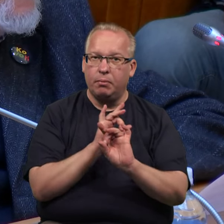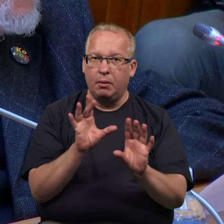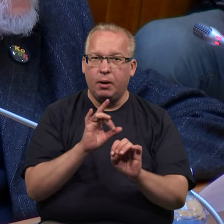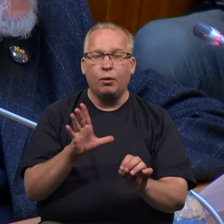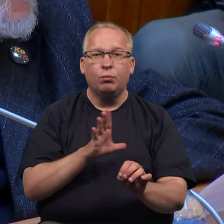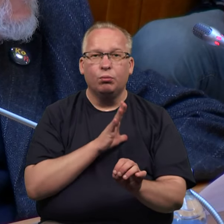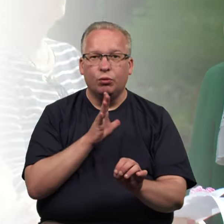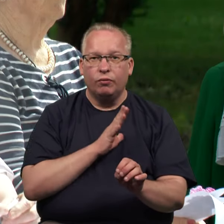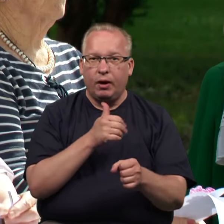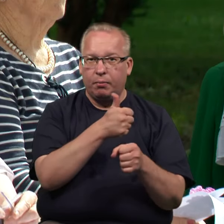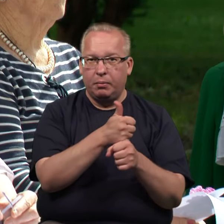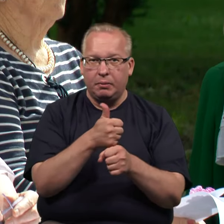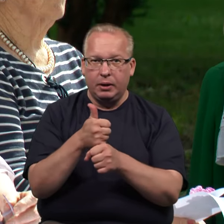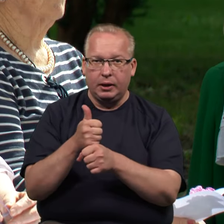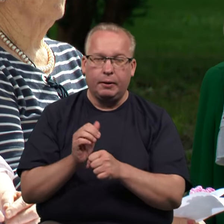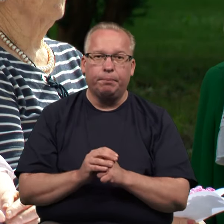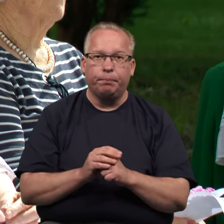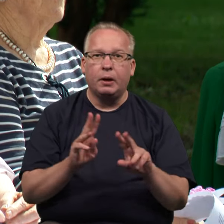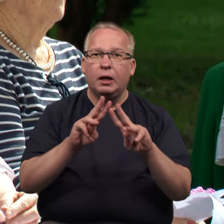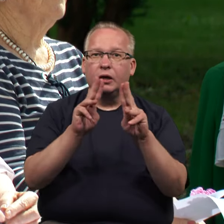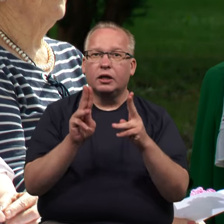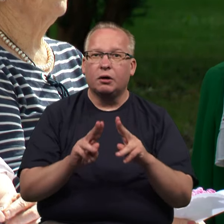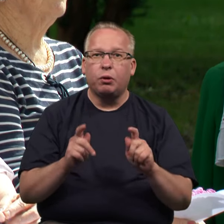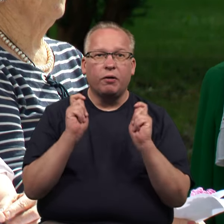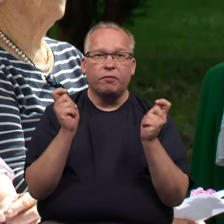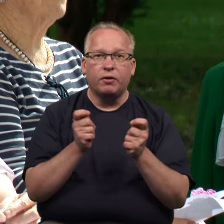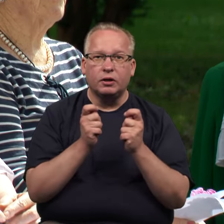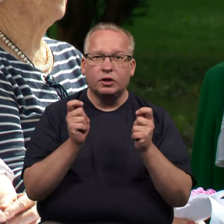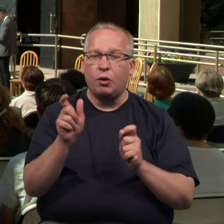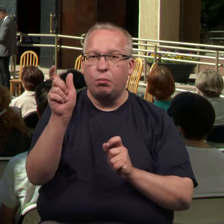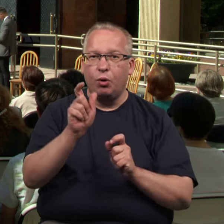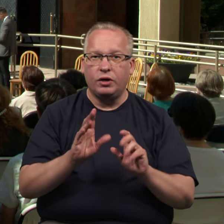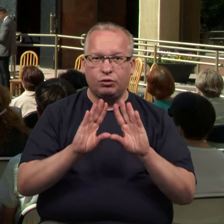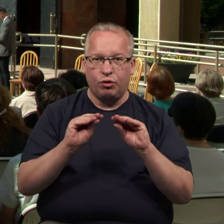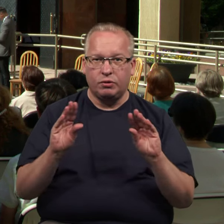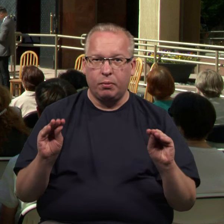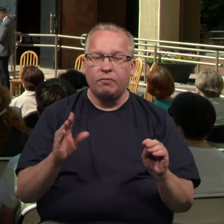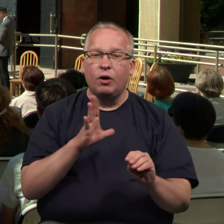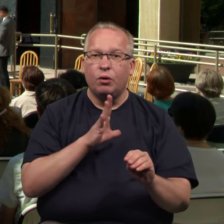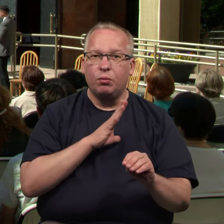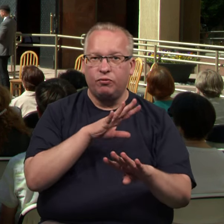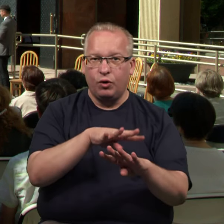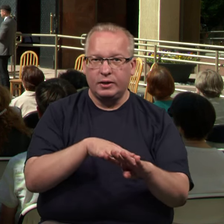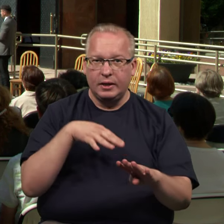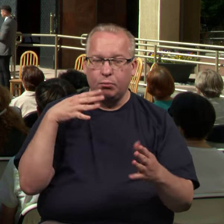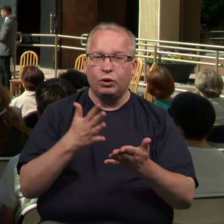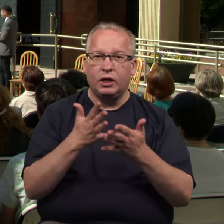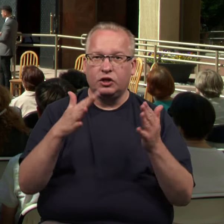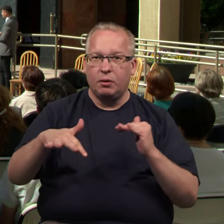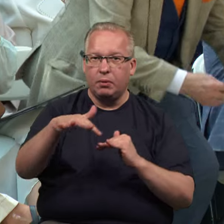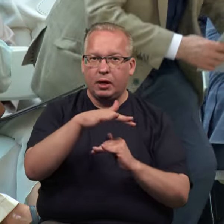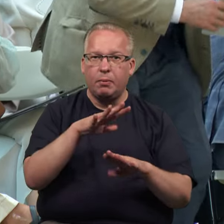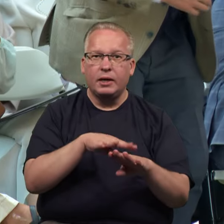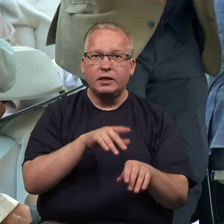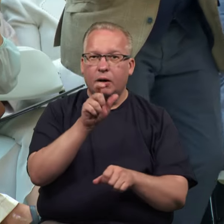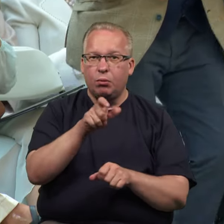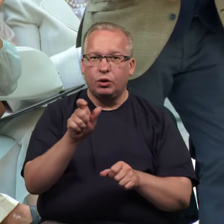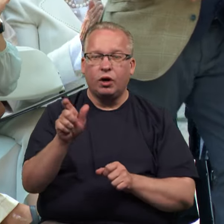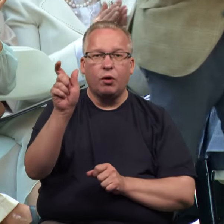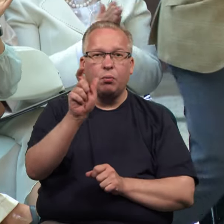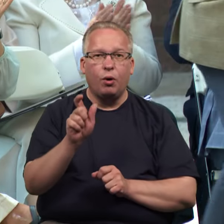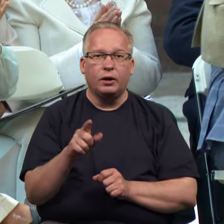buvę pirmininkai. Tarptautinis festivalis Poezijos pavasaris užsuko ir į Seimo didįjį kiemą, Seimo nariai apie